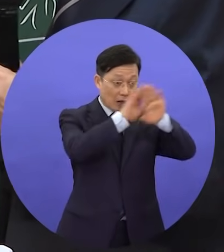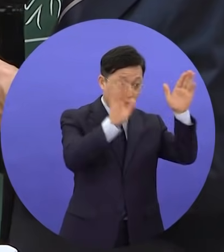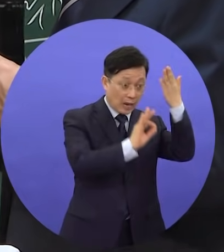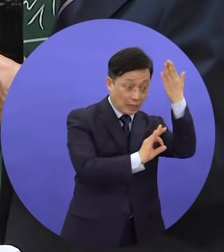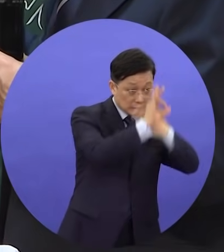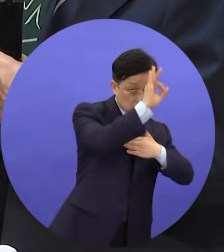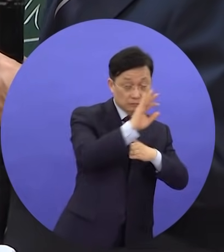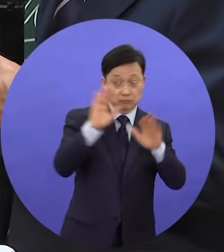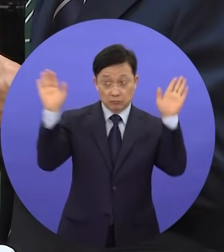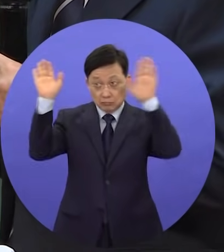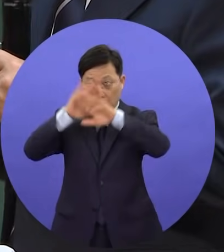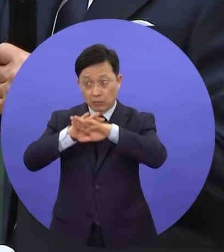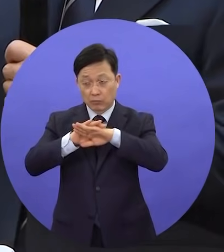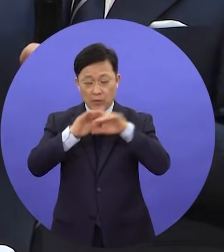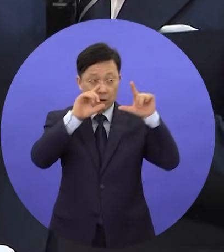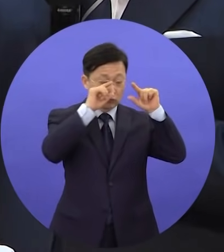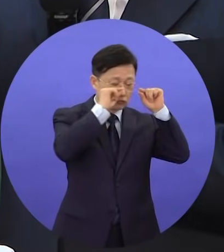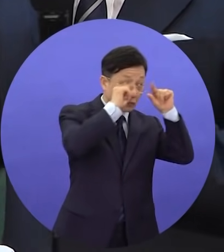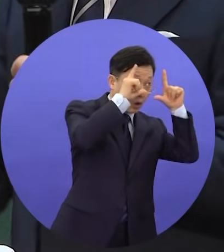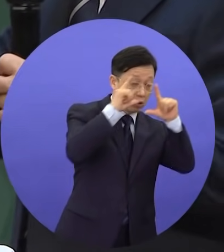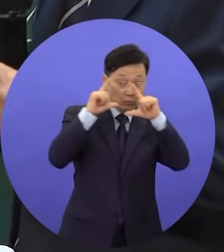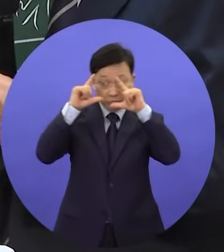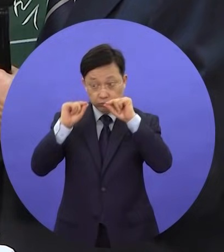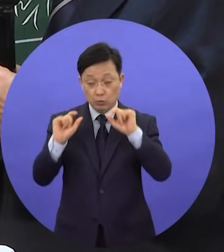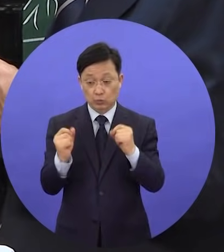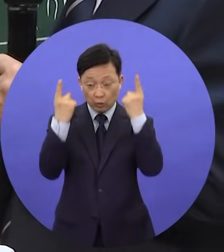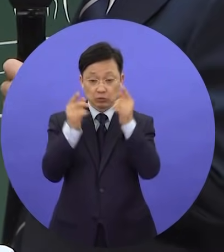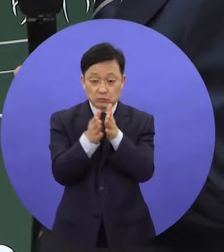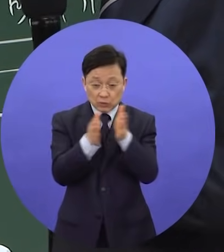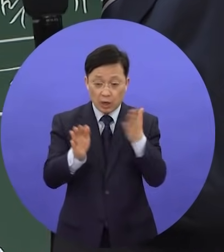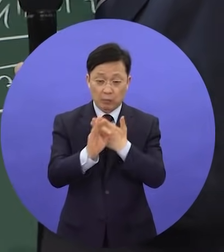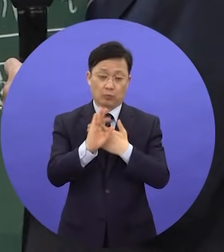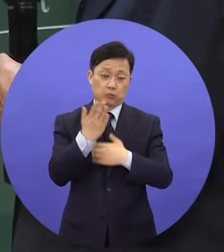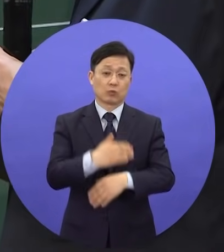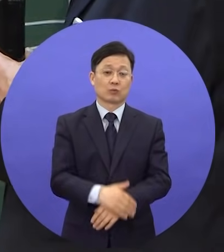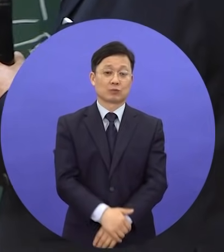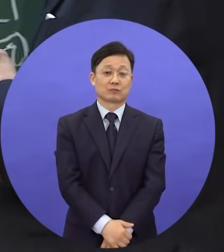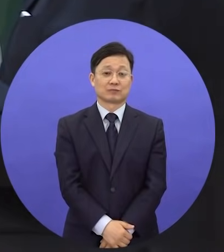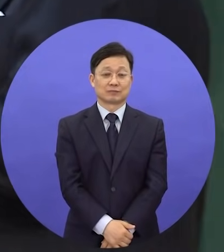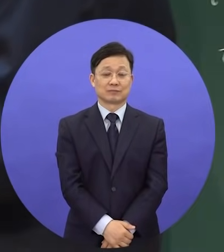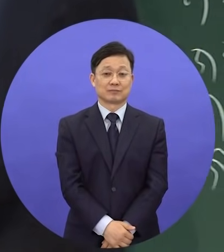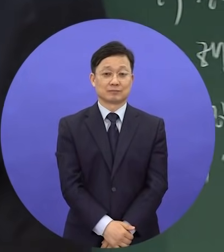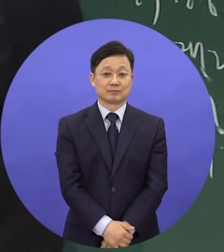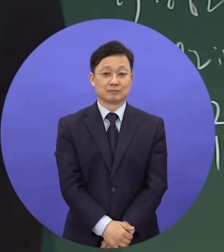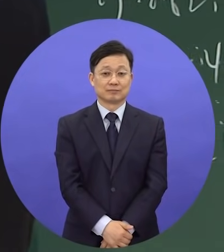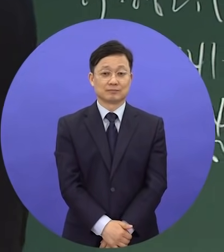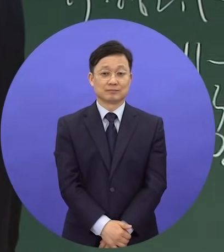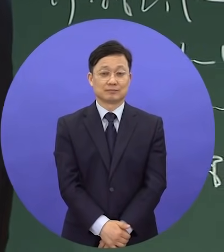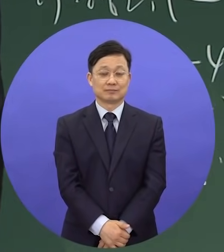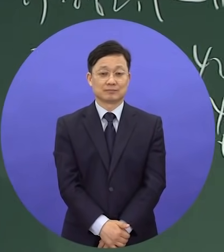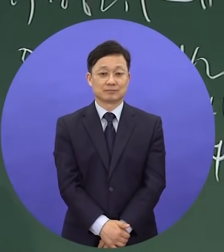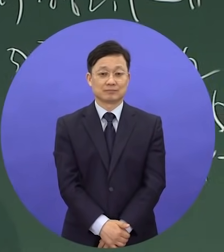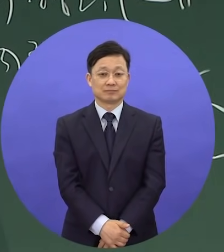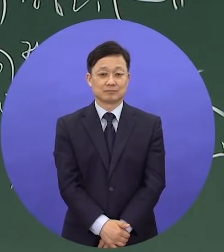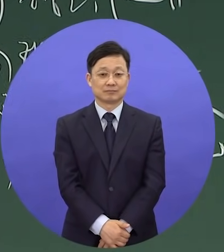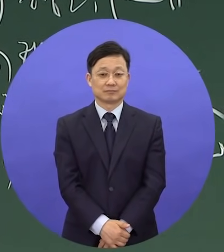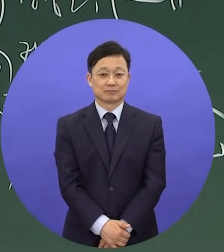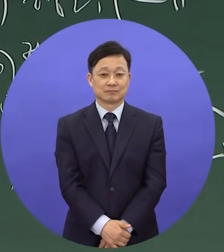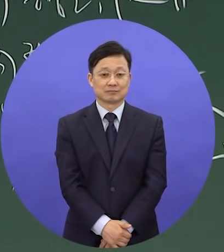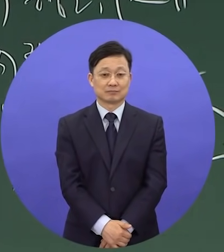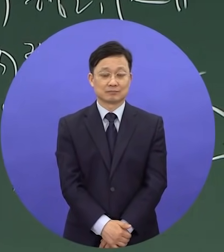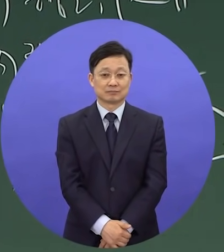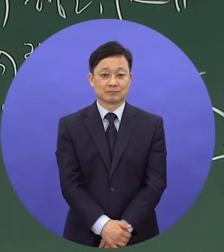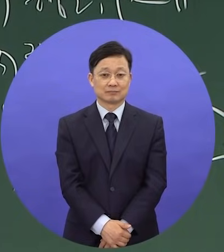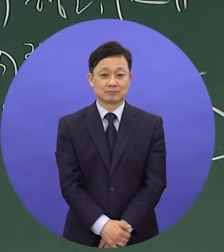기도수도가 더하니까 잠이 깨일 때가 많아요. 뭐 그렇다 손 치더라도 해라. In my case, because I enter in deep place, there are times where I actually wake up from my sleep. But even if that